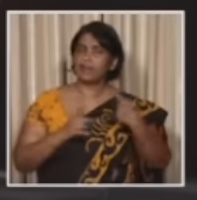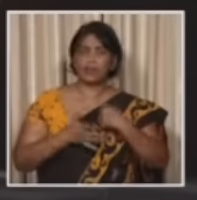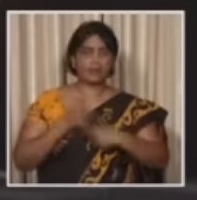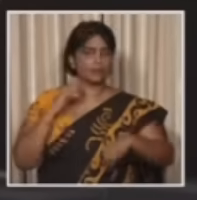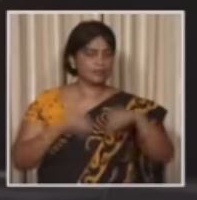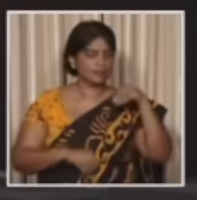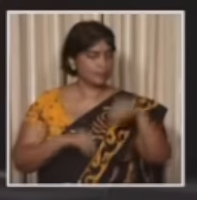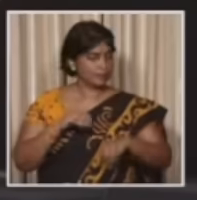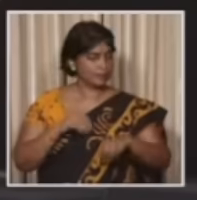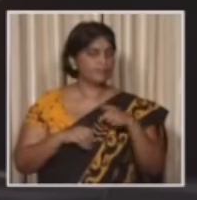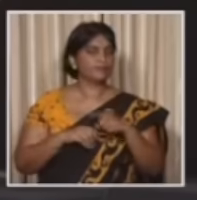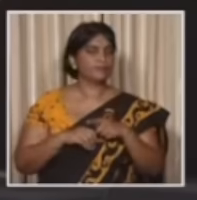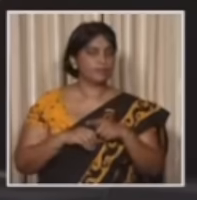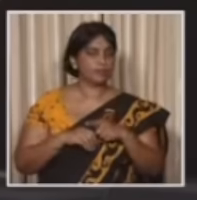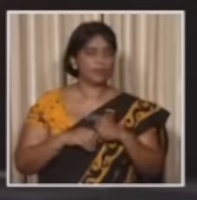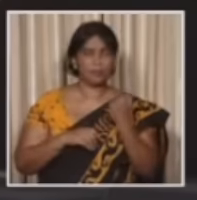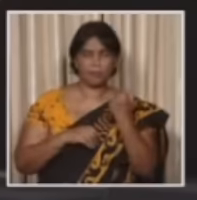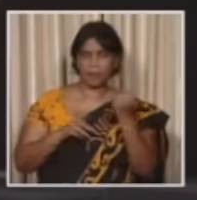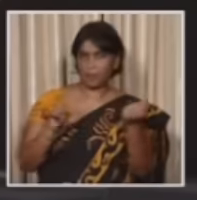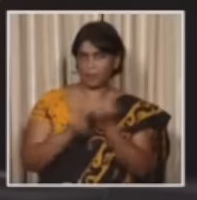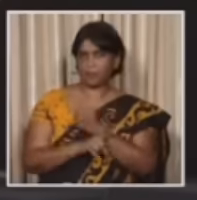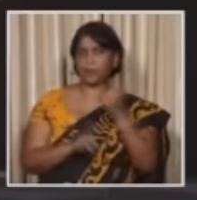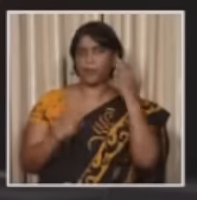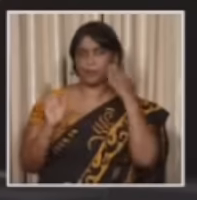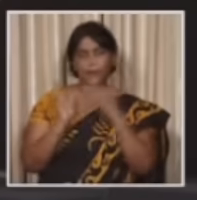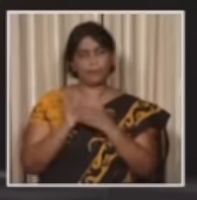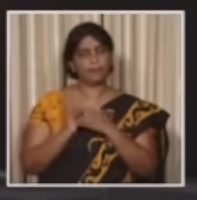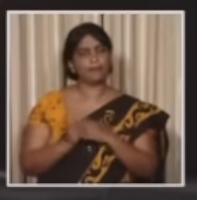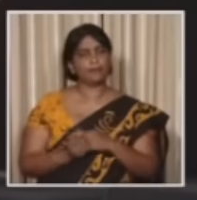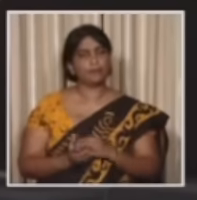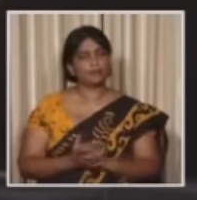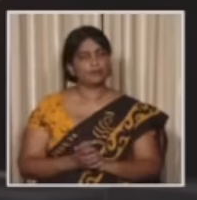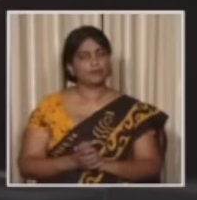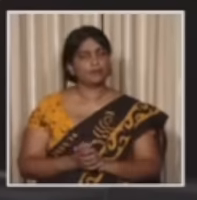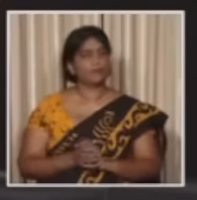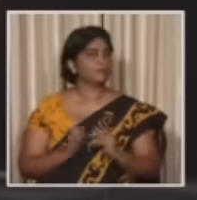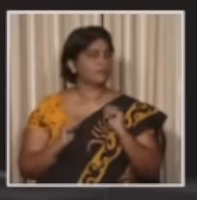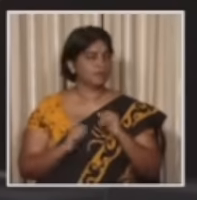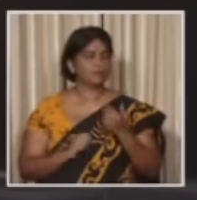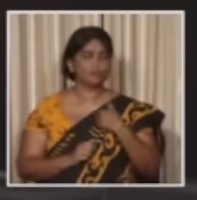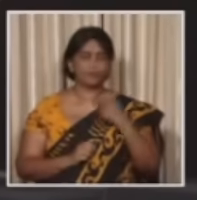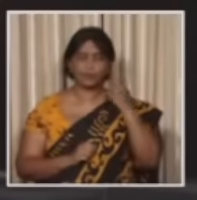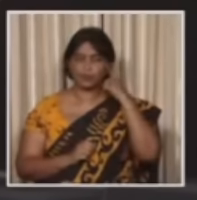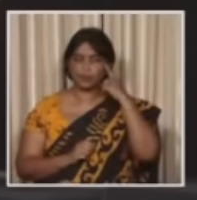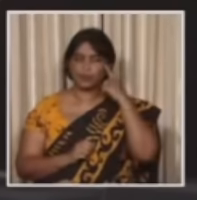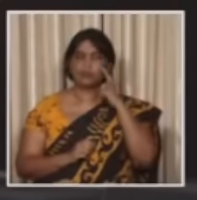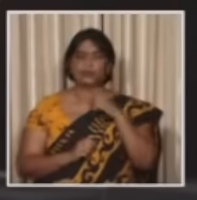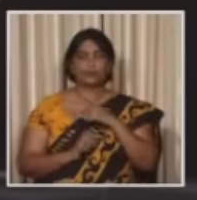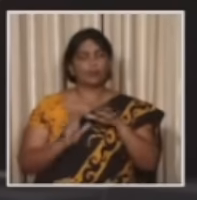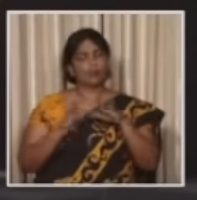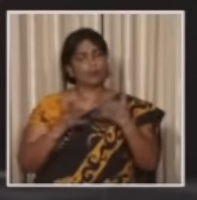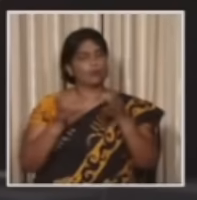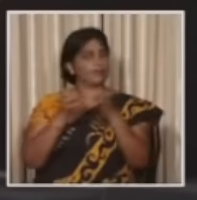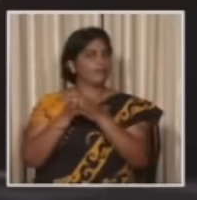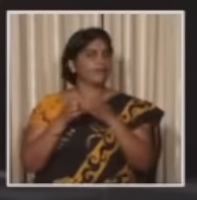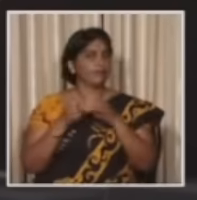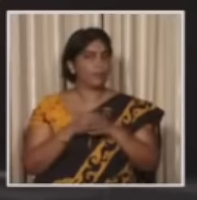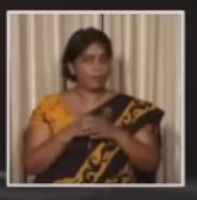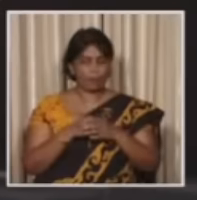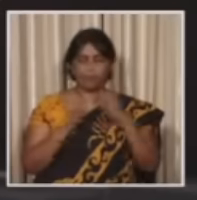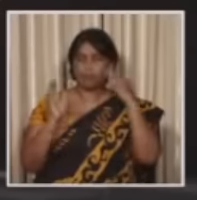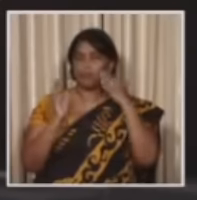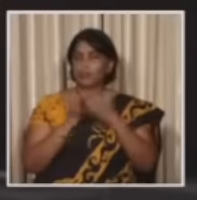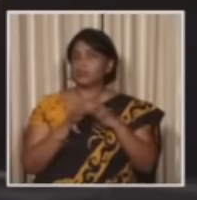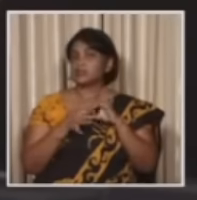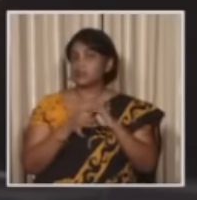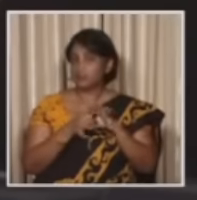දේශපාලන හස්තියක් තිබුණාද මේක පිටිපස්සේ? එමුකෝ අපි දන්නවා මොන පක්ෂයක්ද මේකට සම්බන්ධ,